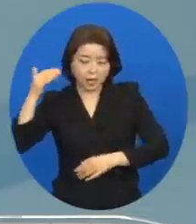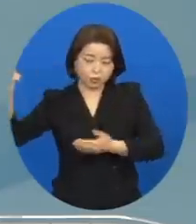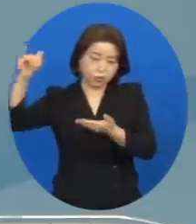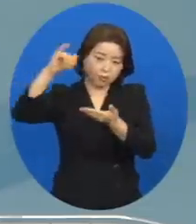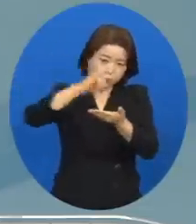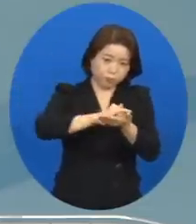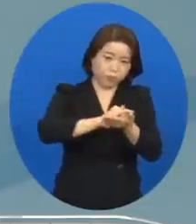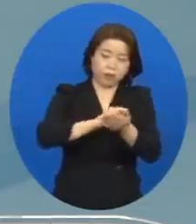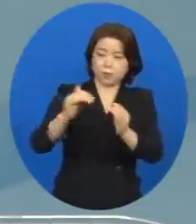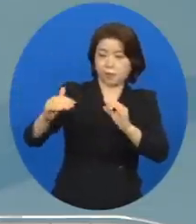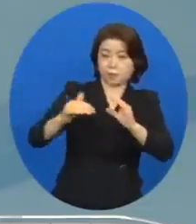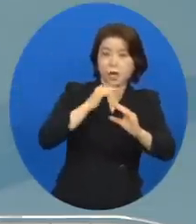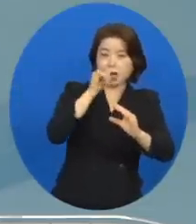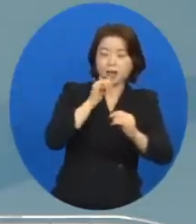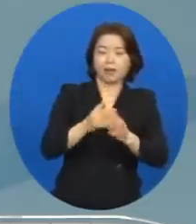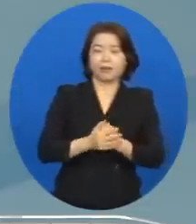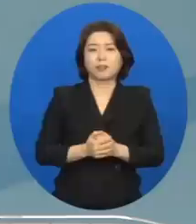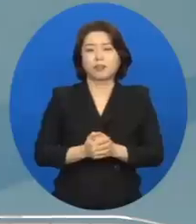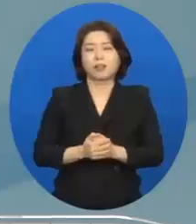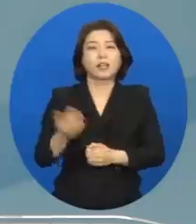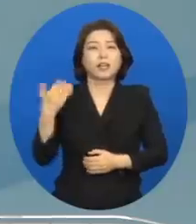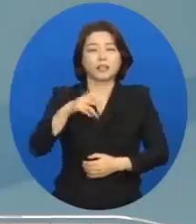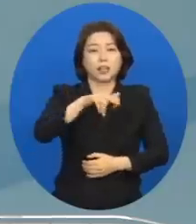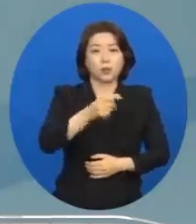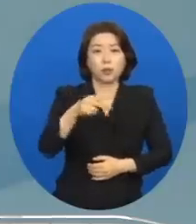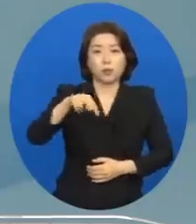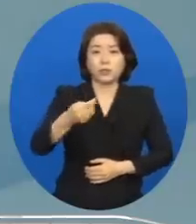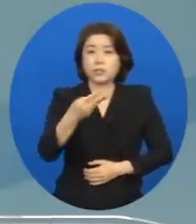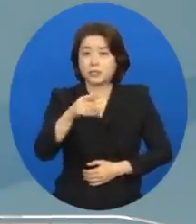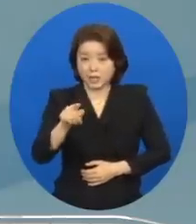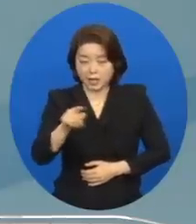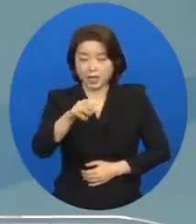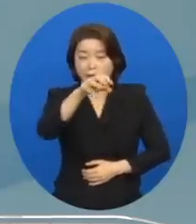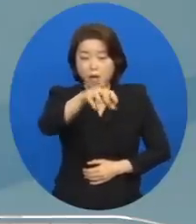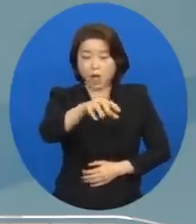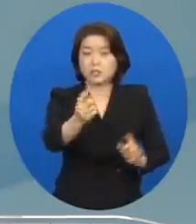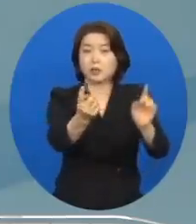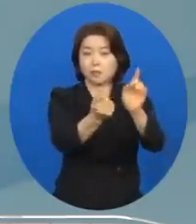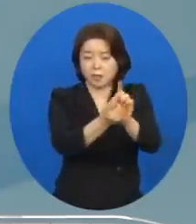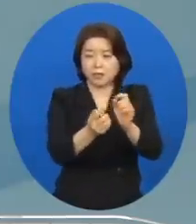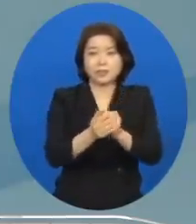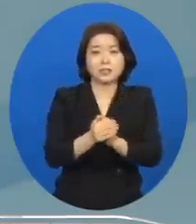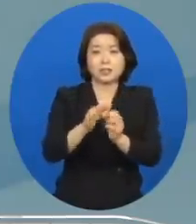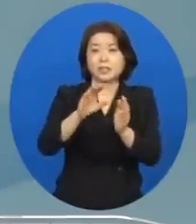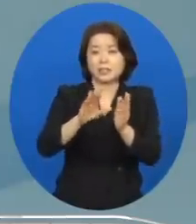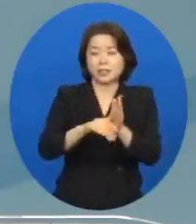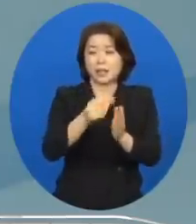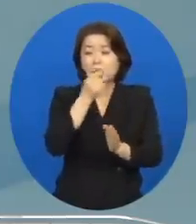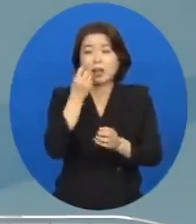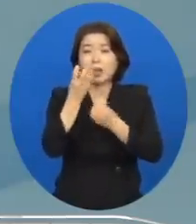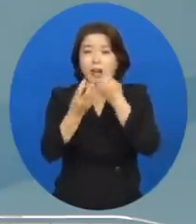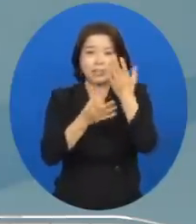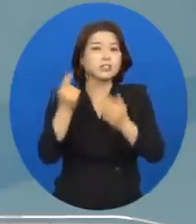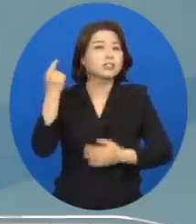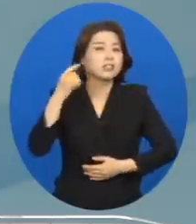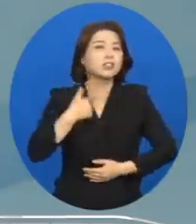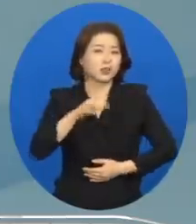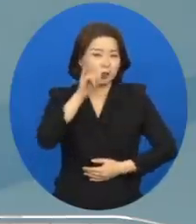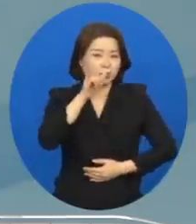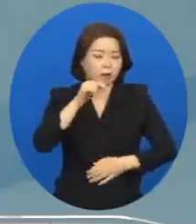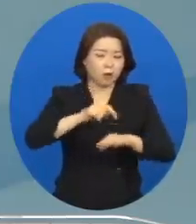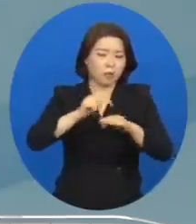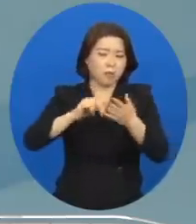그분 코스타에서 만나서 그분의 간증을 듣는데 마음에 큰 감동이